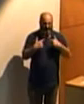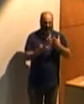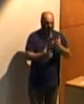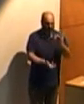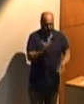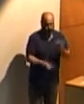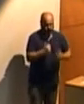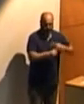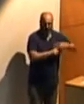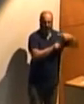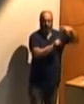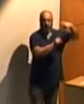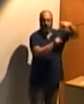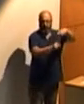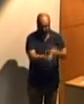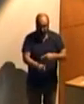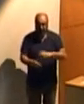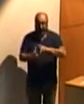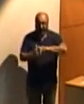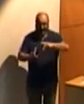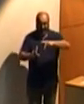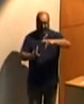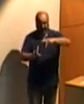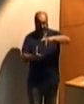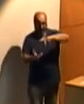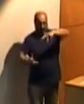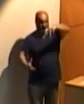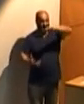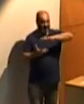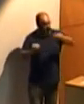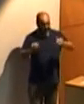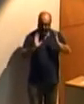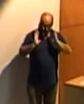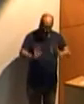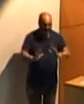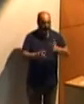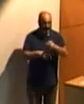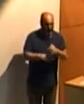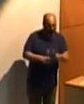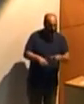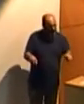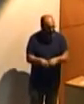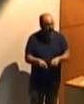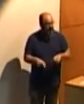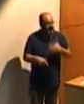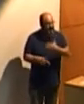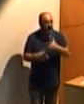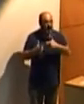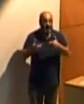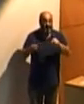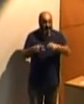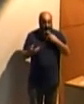et si j'ai leur cristallise sur des cristaux pas exactement au même endroit mais qui sont toujours de la même nature il ya donc des